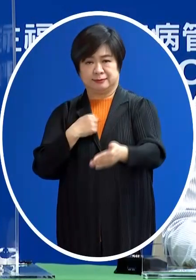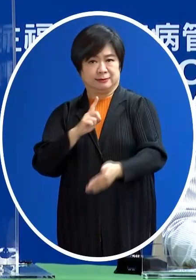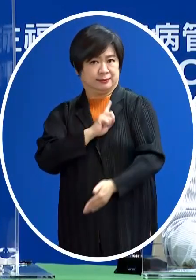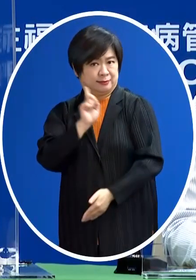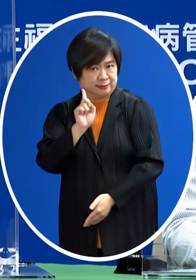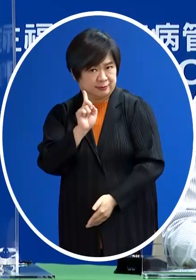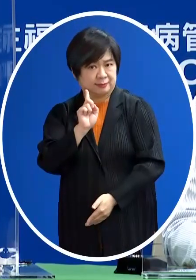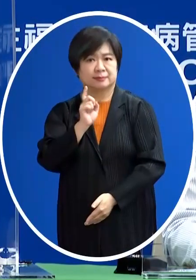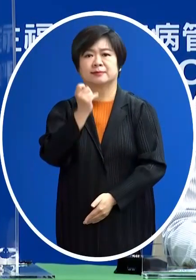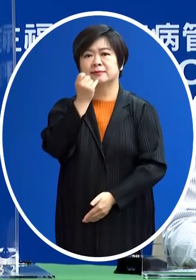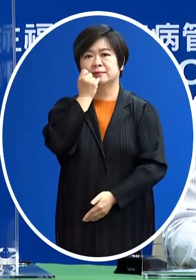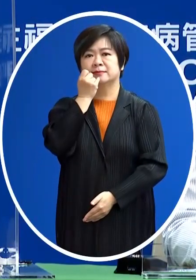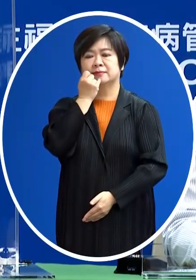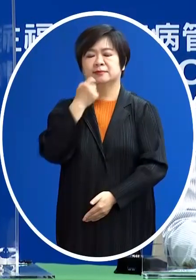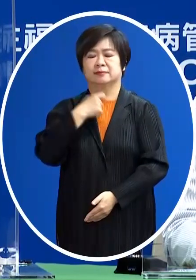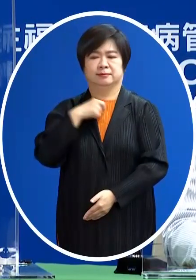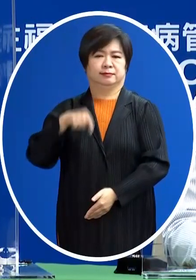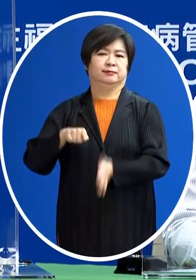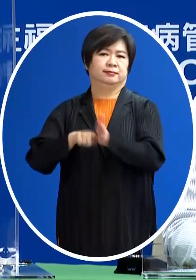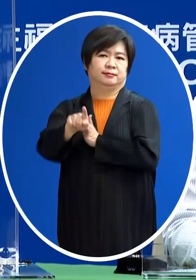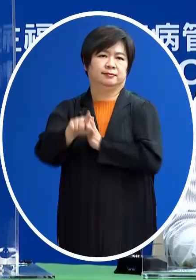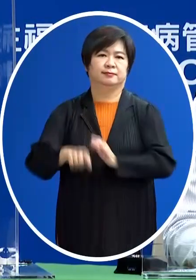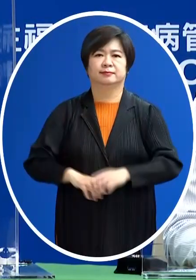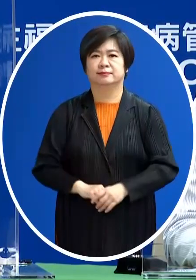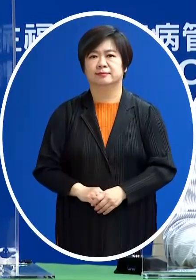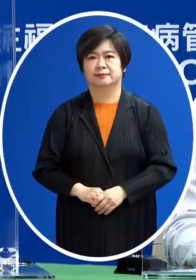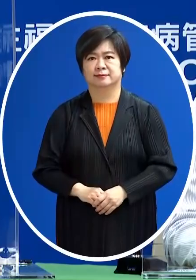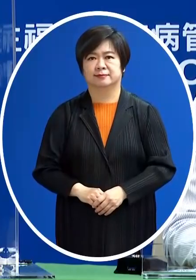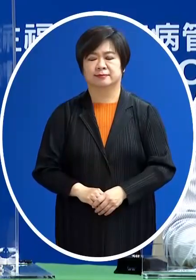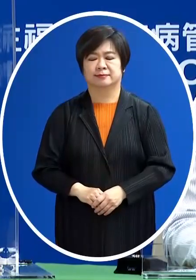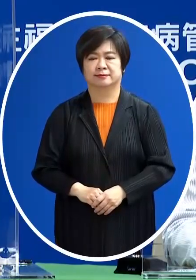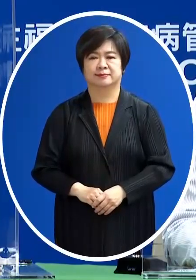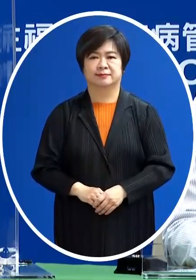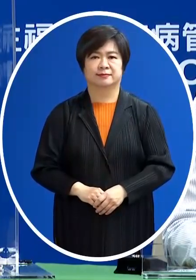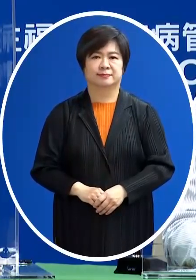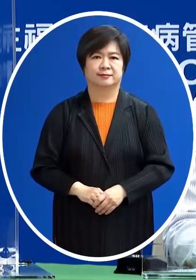人一室为原则。好，那。